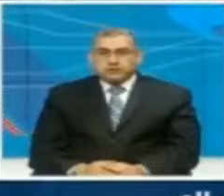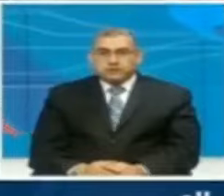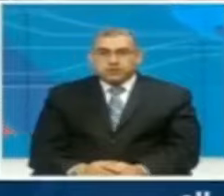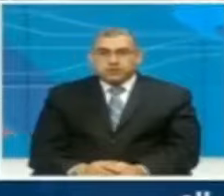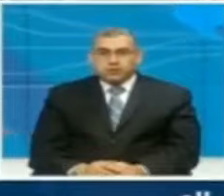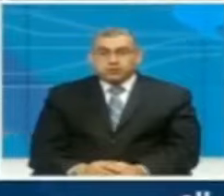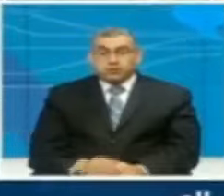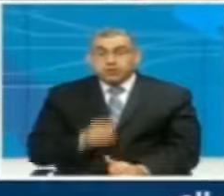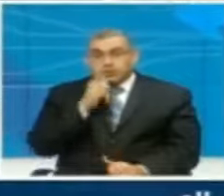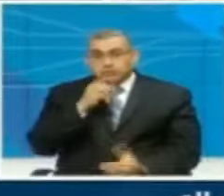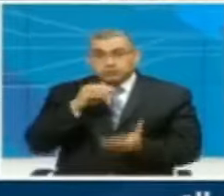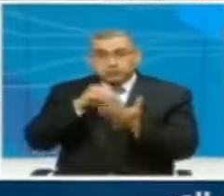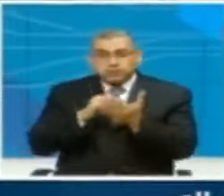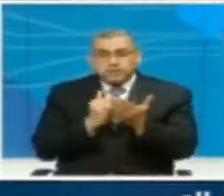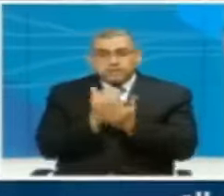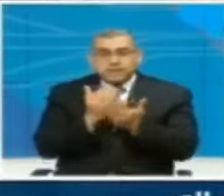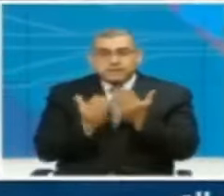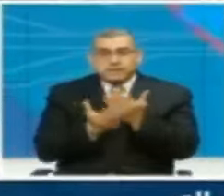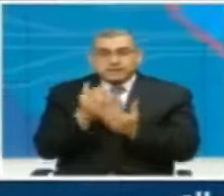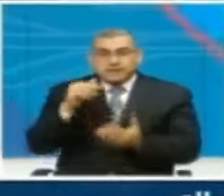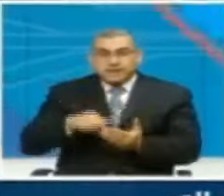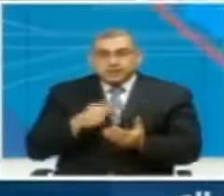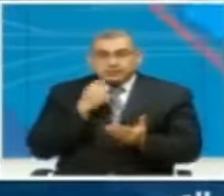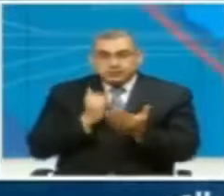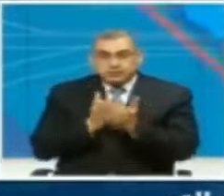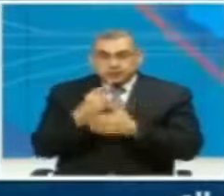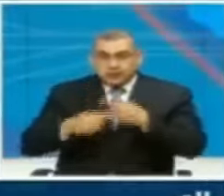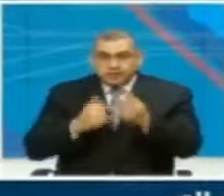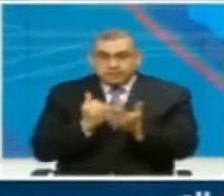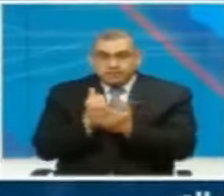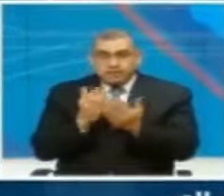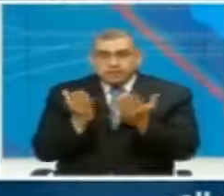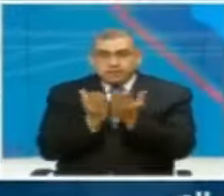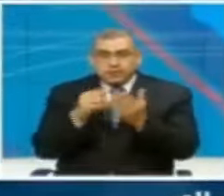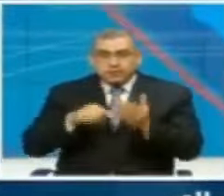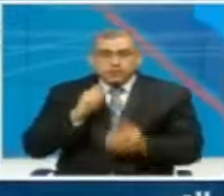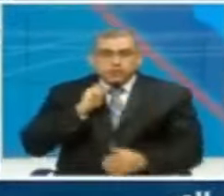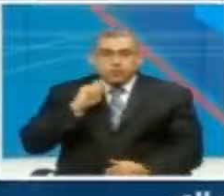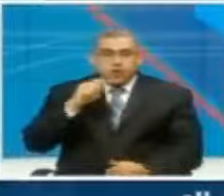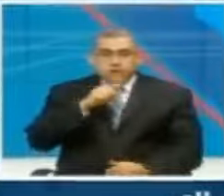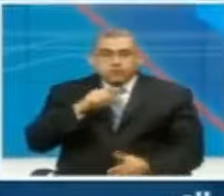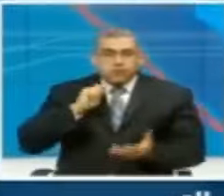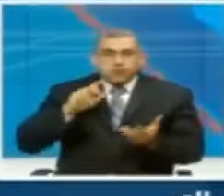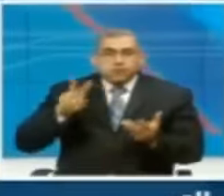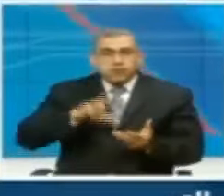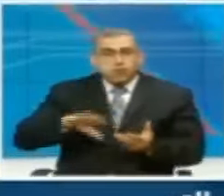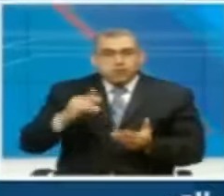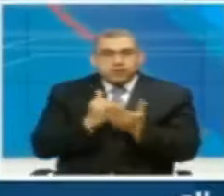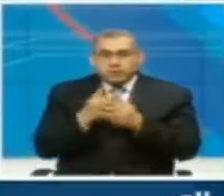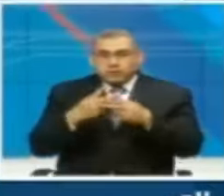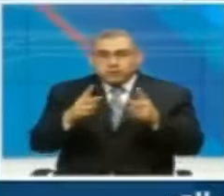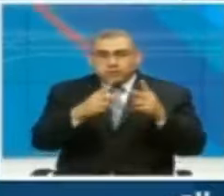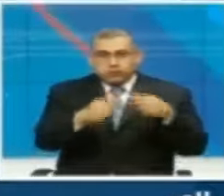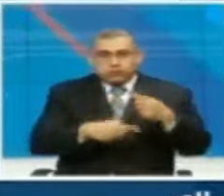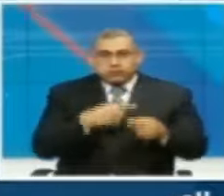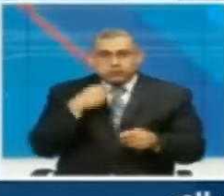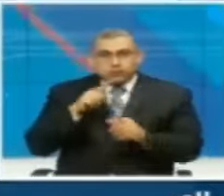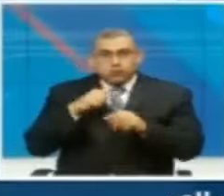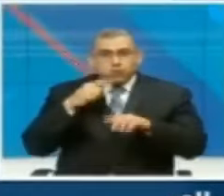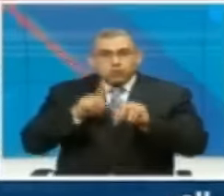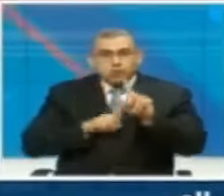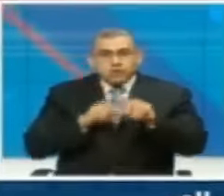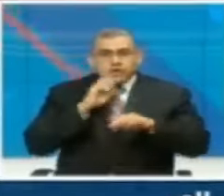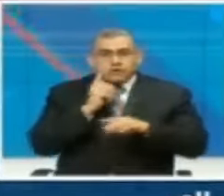مع بدء الفصل الدراسي الثاني انتظم سير العملية التعليمية بمحافظات الجمهورية كافة. وزير التربية